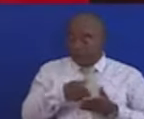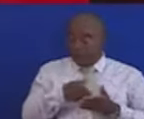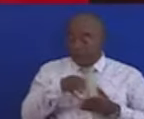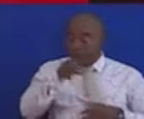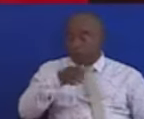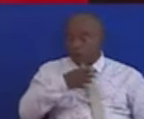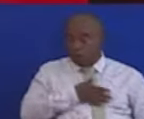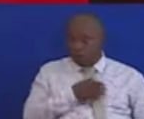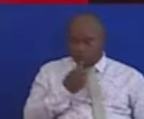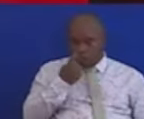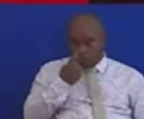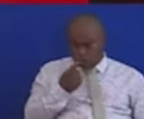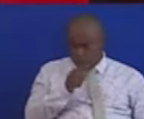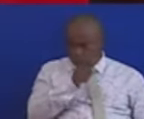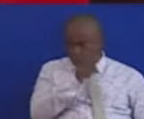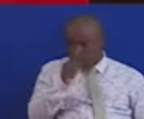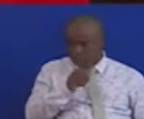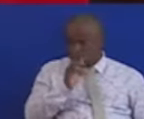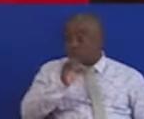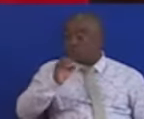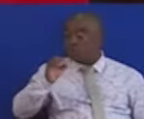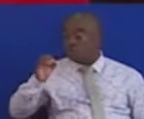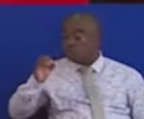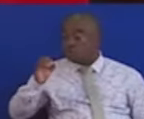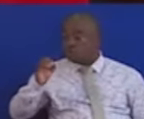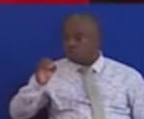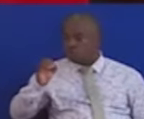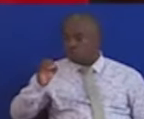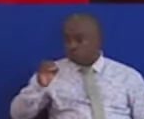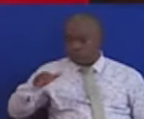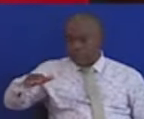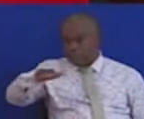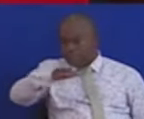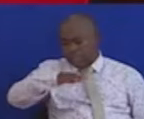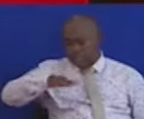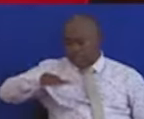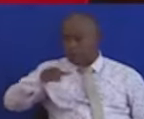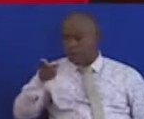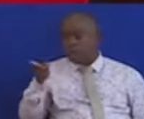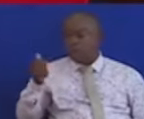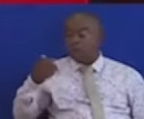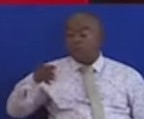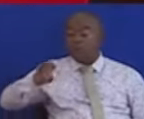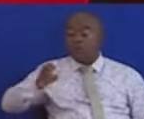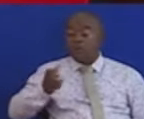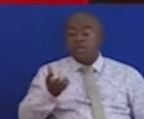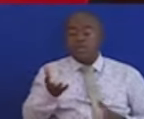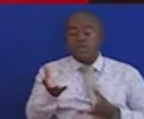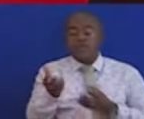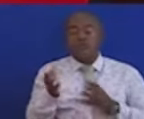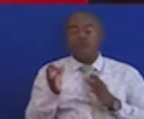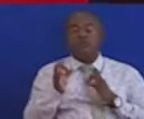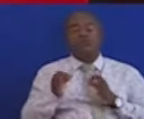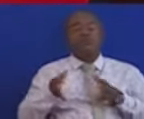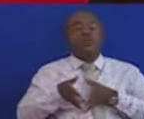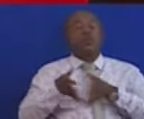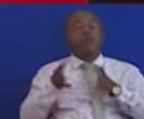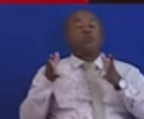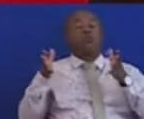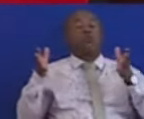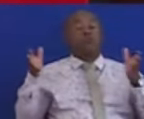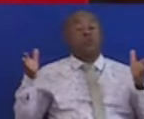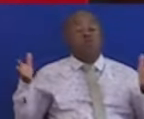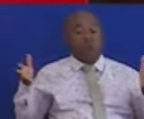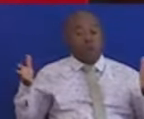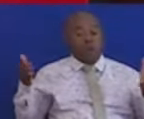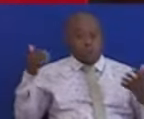utak na zoo ambo iko pale gemu Ene la gemu ambavi mhh wa mwen kiti ni kivu tio kizu na ni kivu tio ni kubwa uka tabora